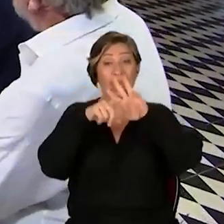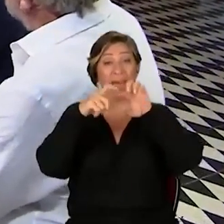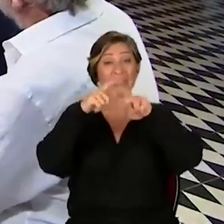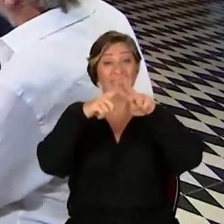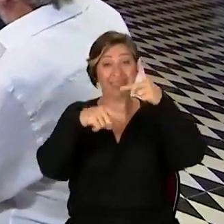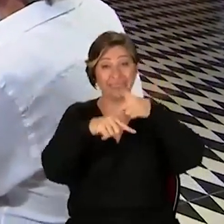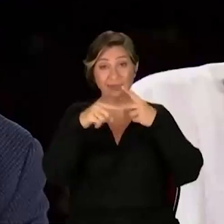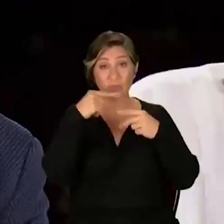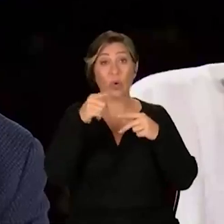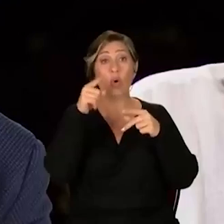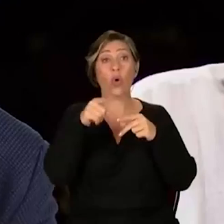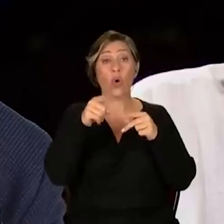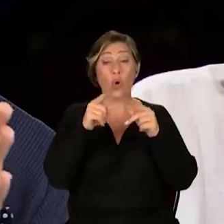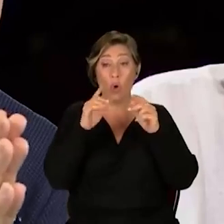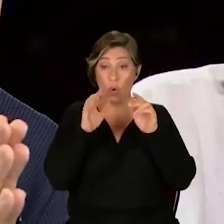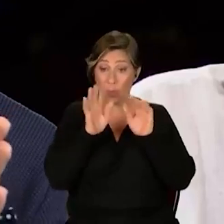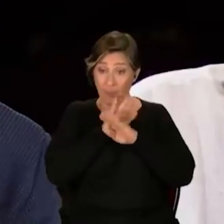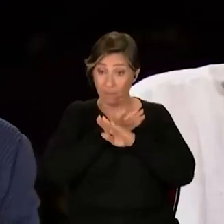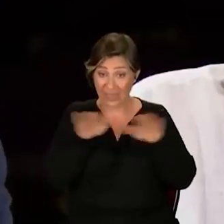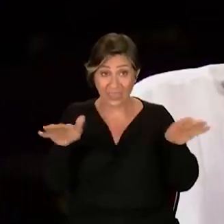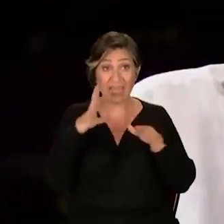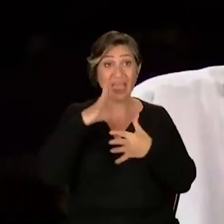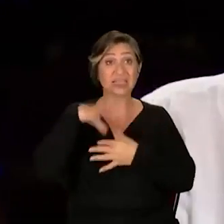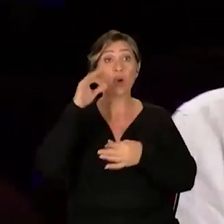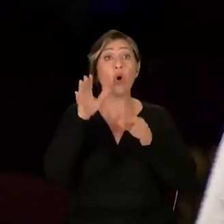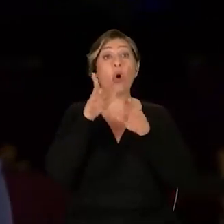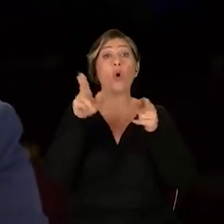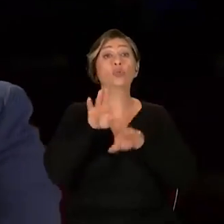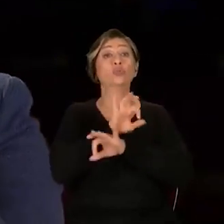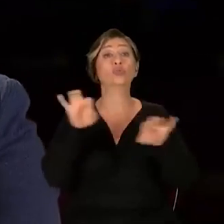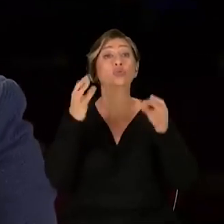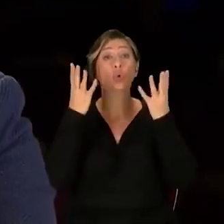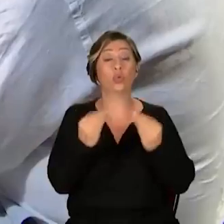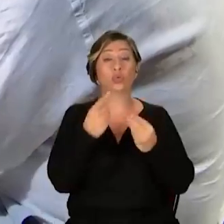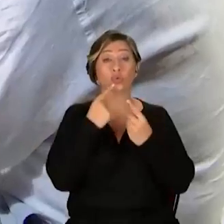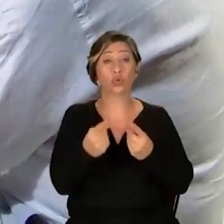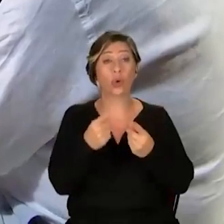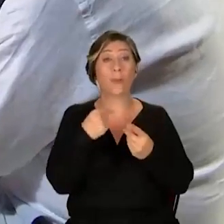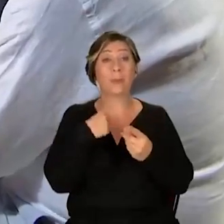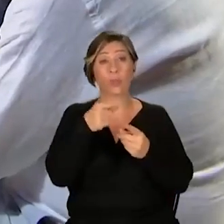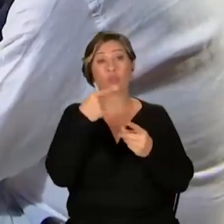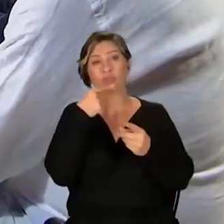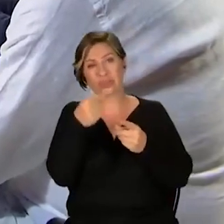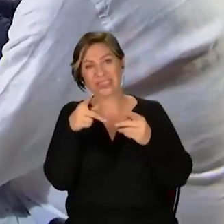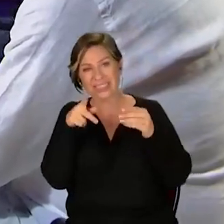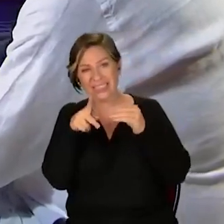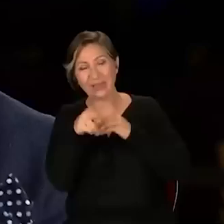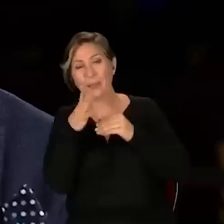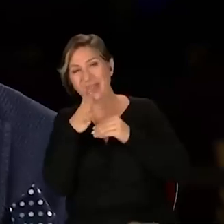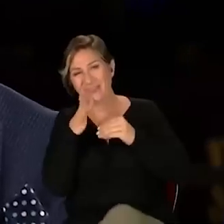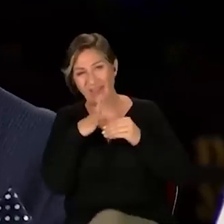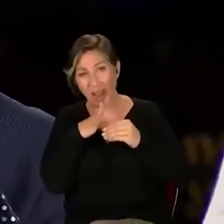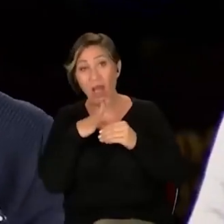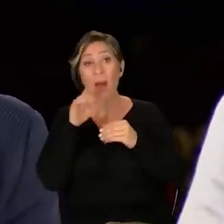kısma. Ve o telomeraz aktivitesi durursa insan ölümsüz olur deniyor. Ama tek sıkıntı yani benim oradaki şeyim oydu. Yani benim oraya kadar bilgim